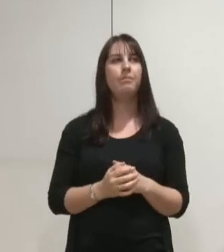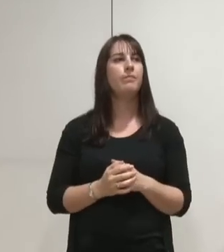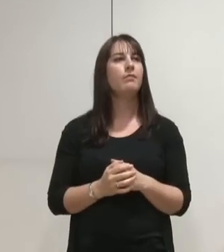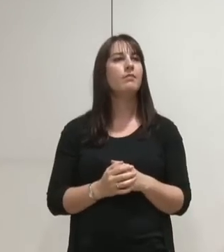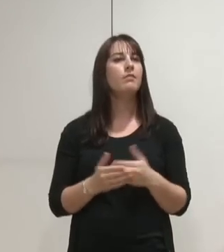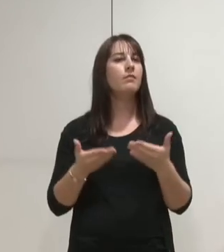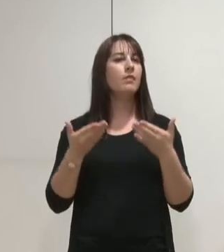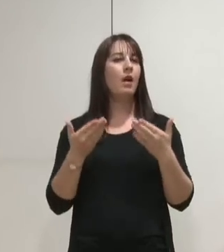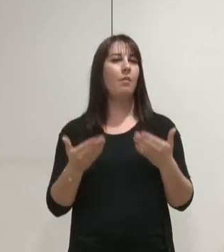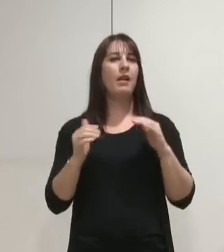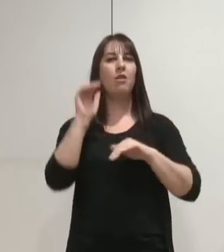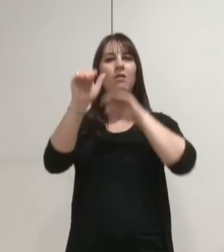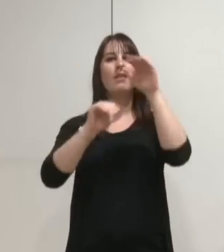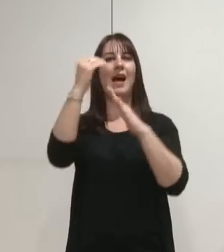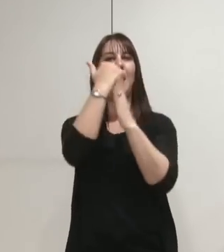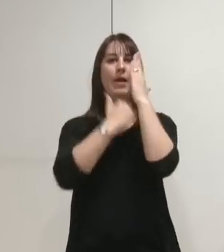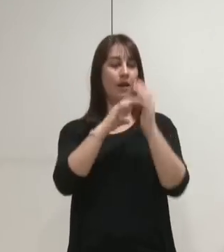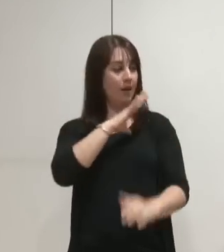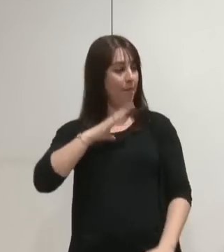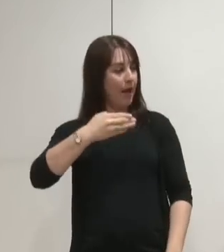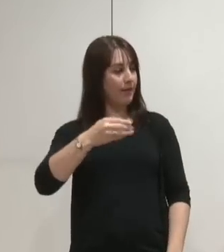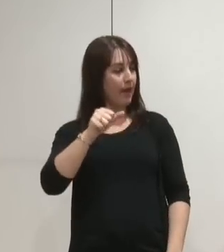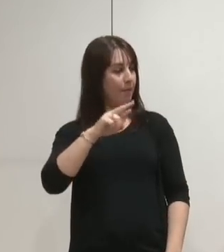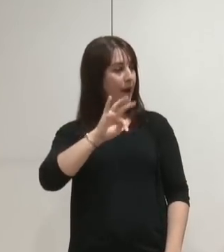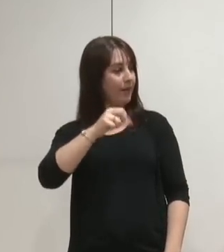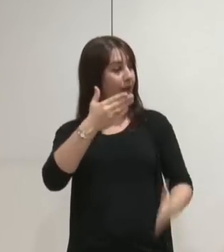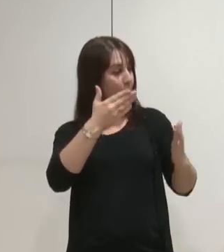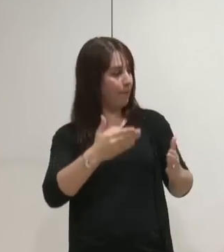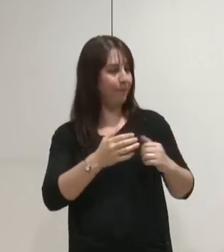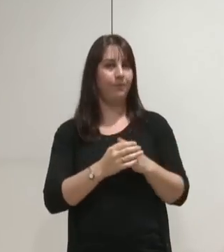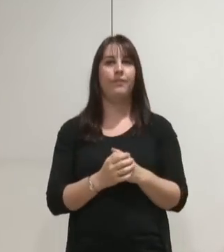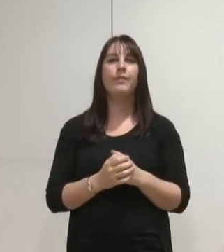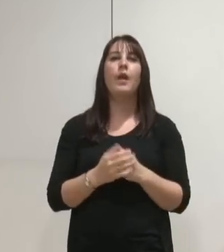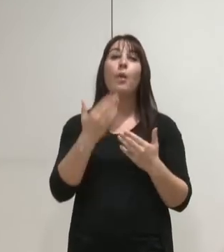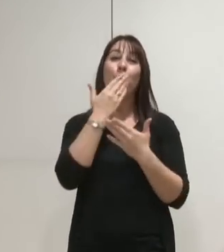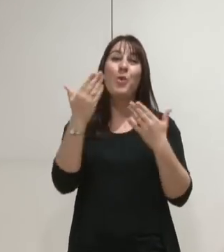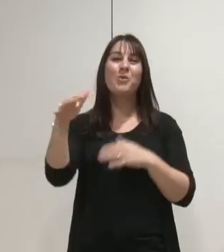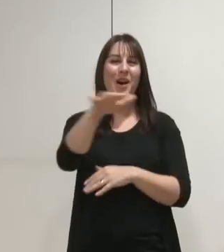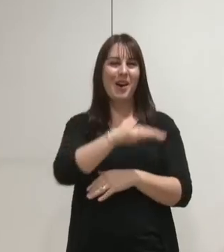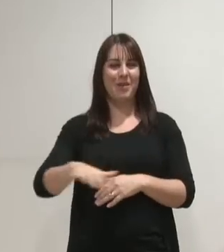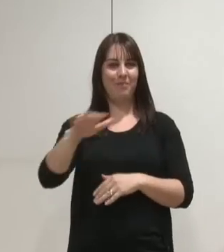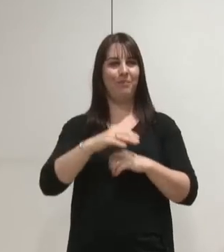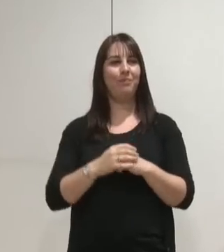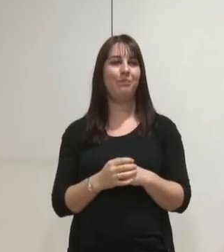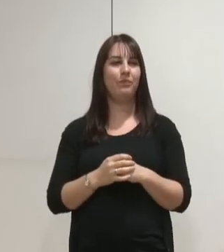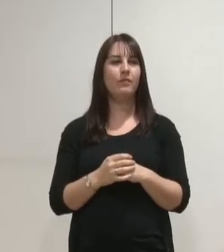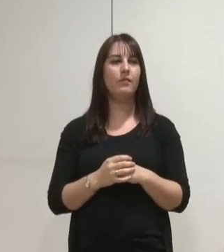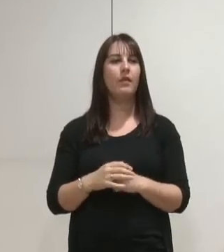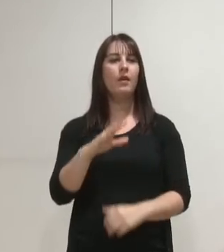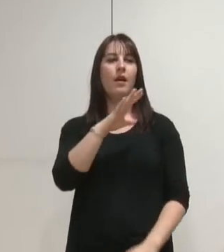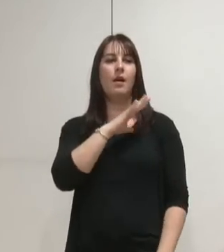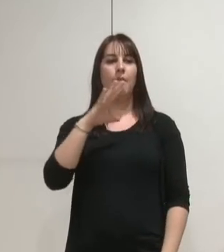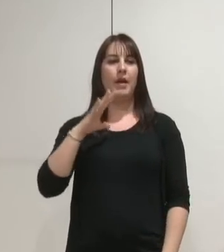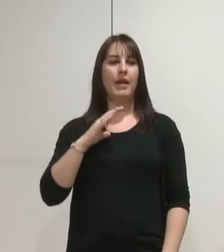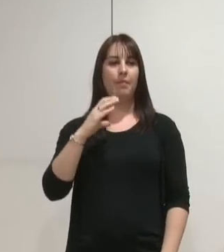procéder à l'appel madame Martin bonsoir à tous donc Éric Piol ellisa